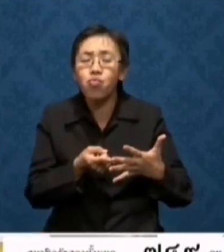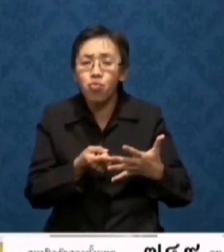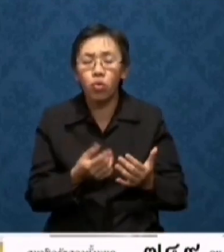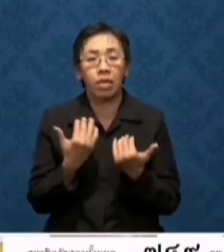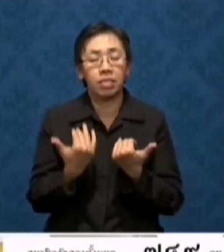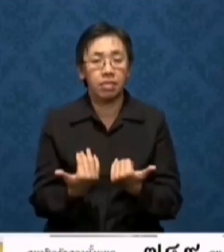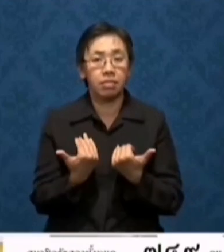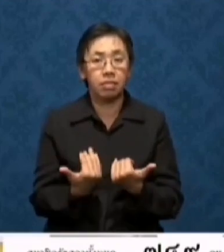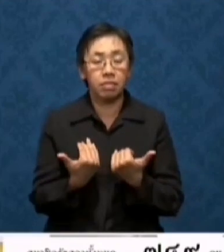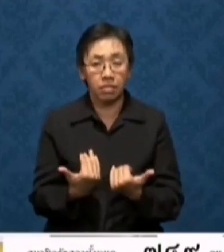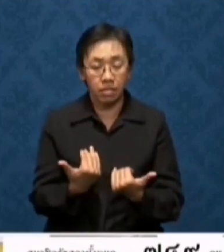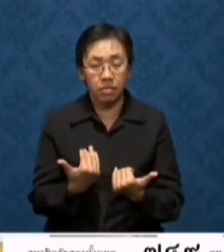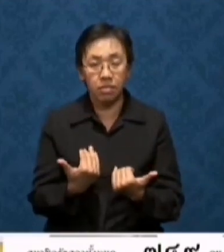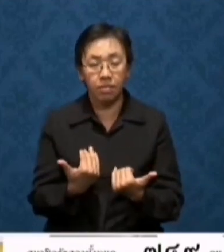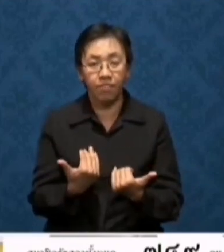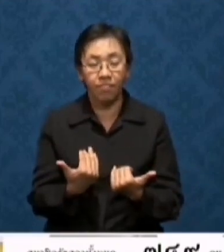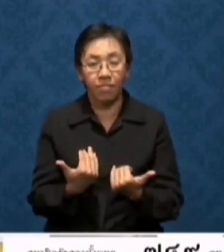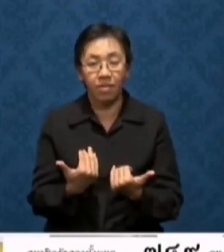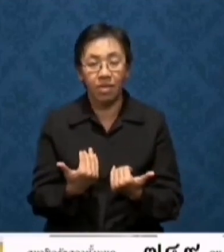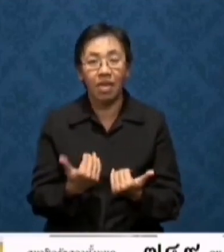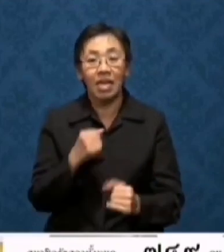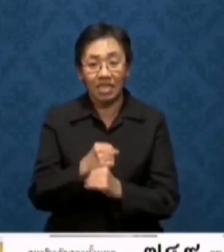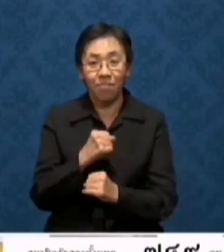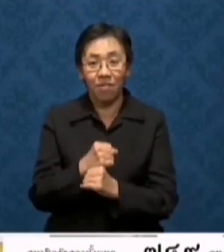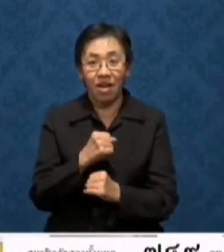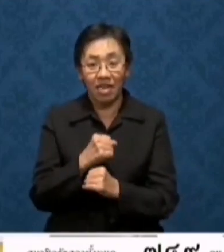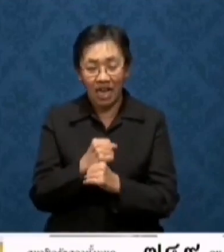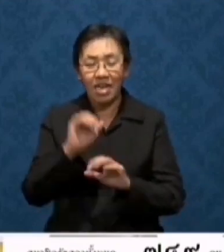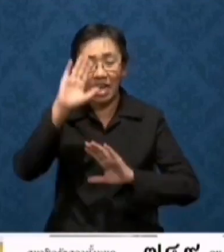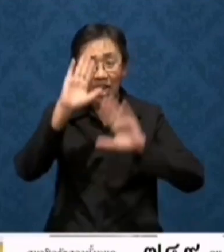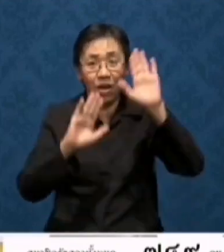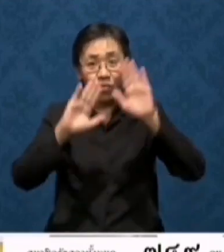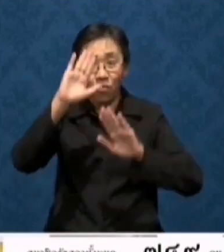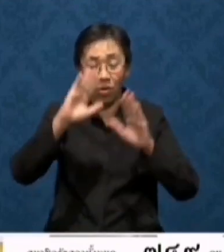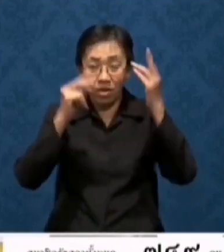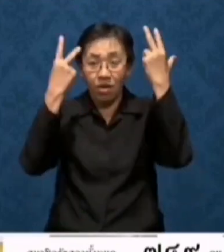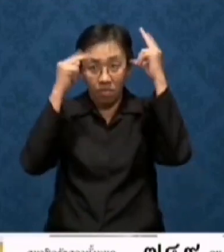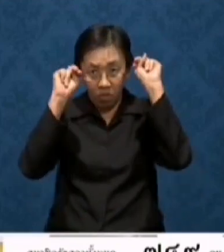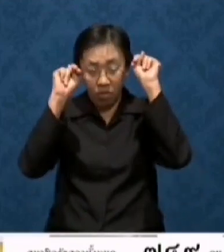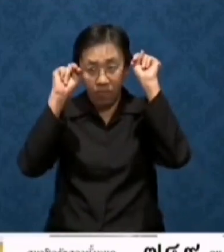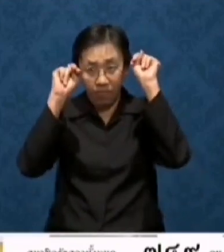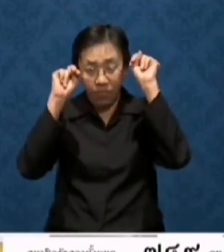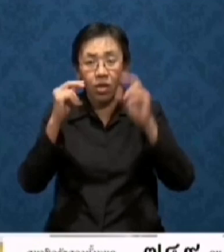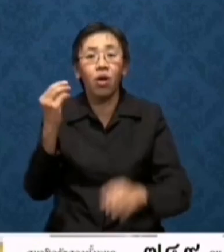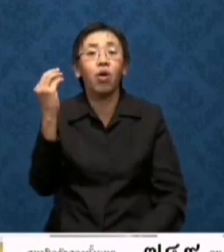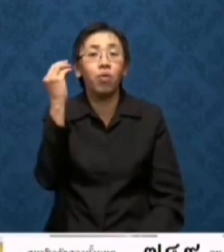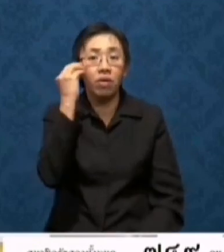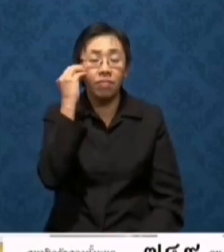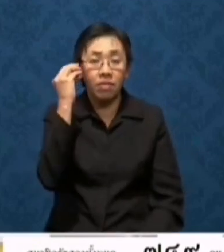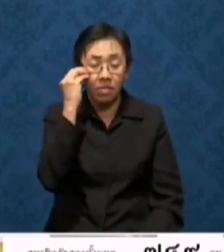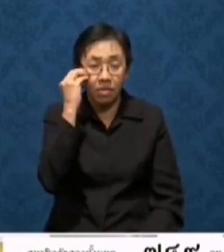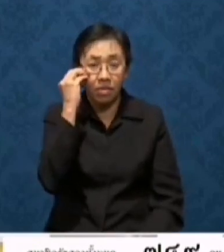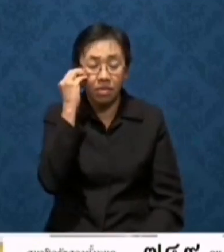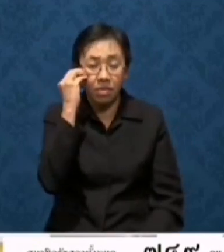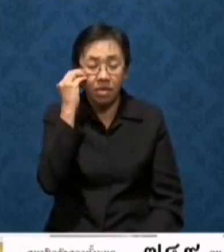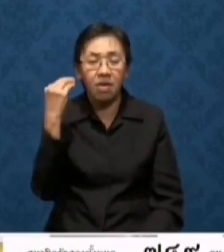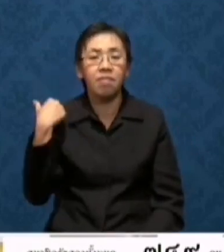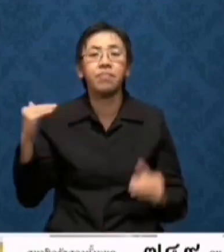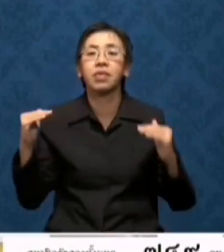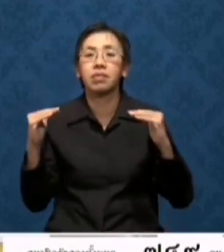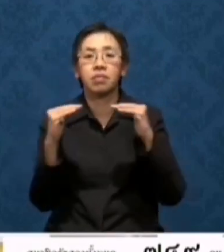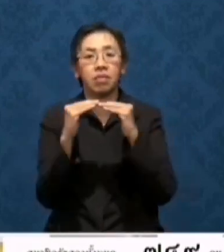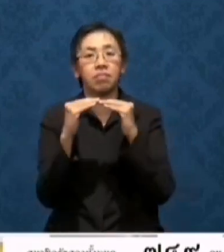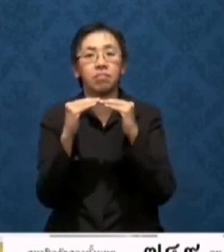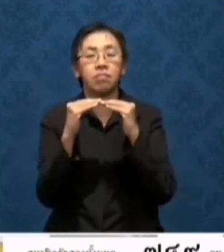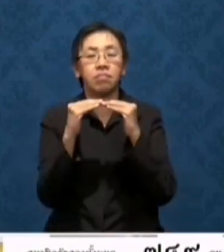วเวลานี้ที่เรากำลงปัติบัติหน้าที่ในการเลือกนายกรัฐมณธรีคุณพี่ทามีสิทธ